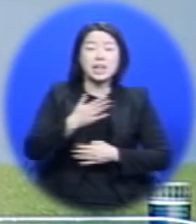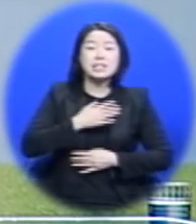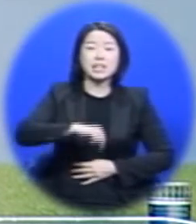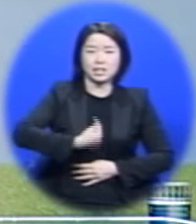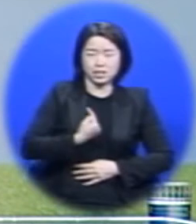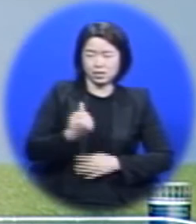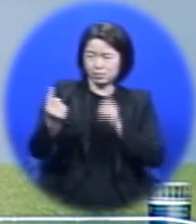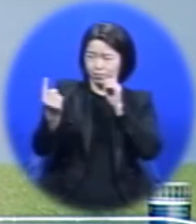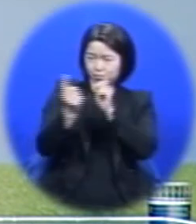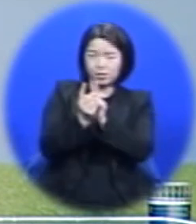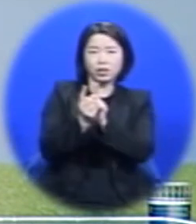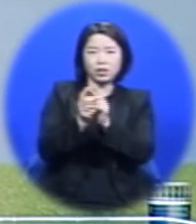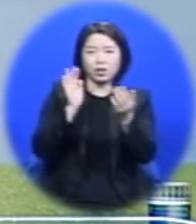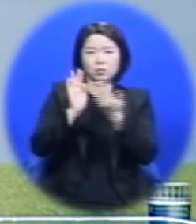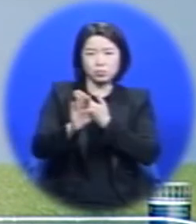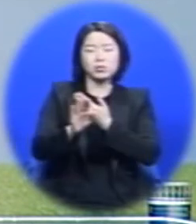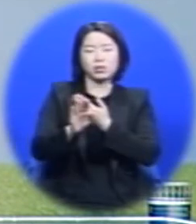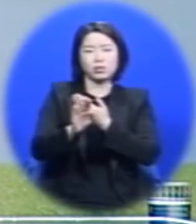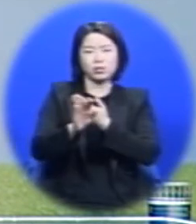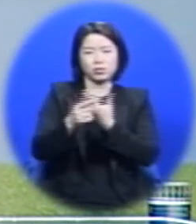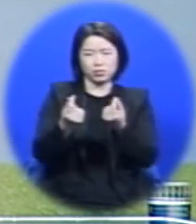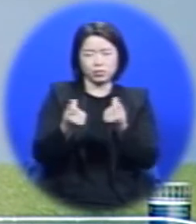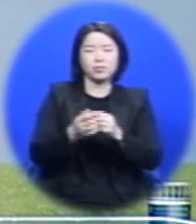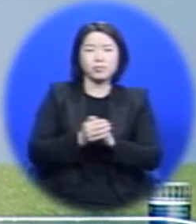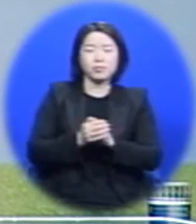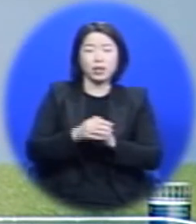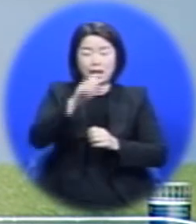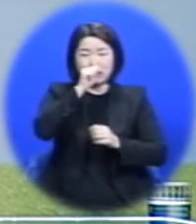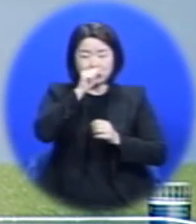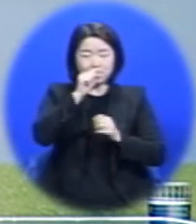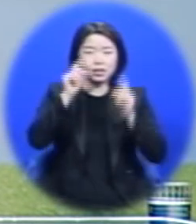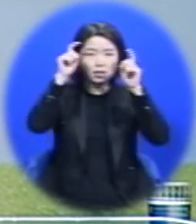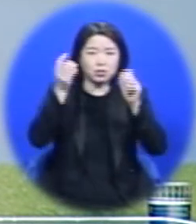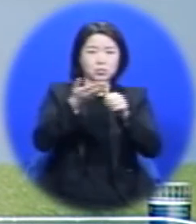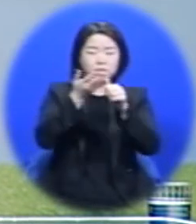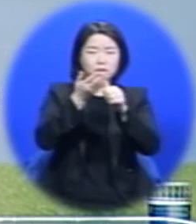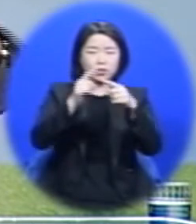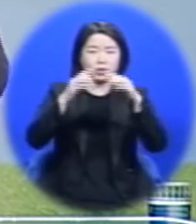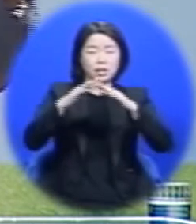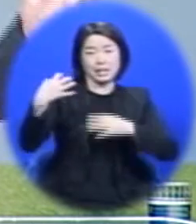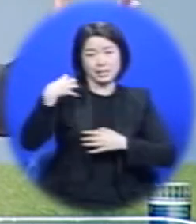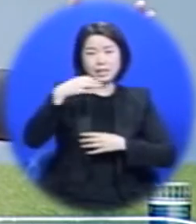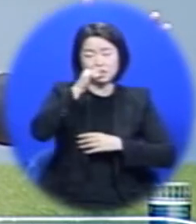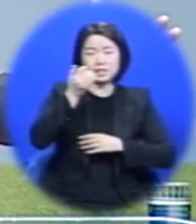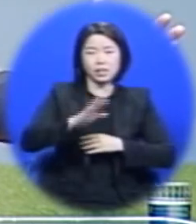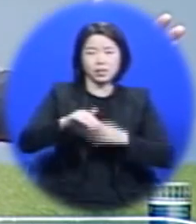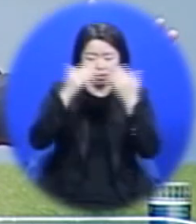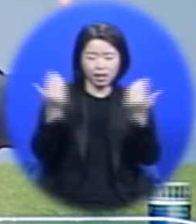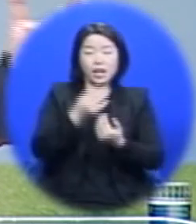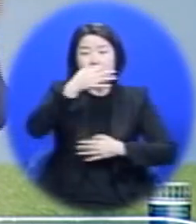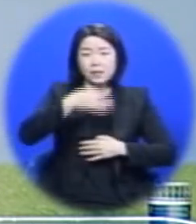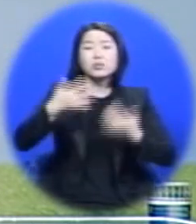자신을 직면해 보게 되면서부터 그랬어요. 선한목자교회 담임 목사로 있을 때는 이게 다 힘든 조건인 줄